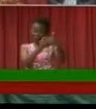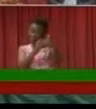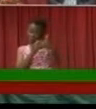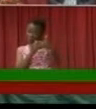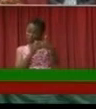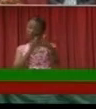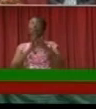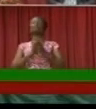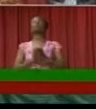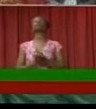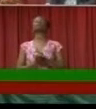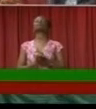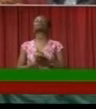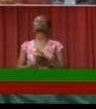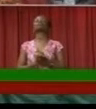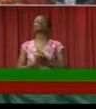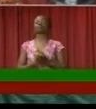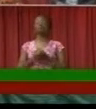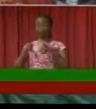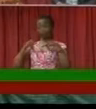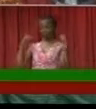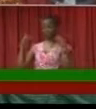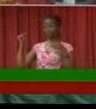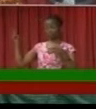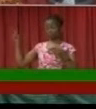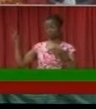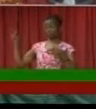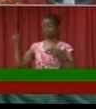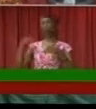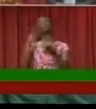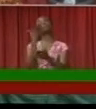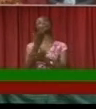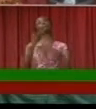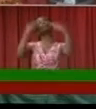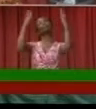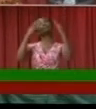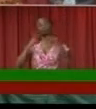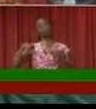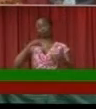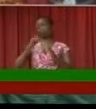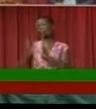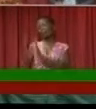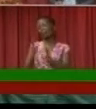l'enfant. Et je prenais le temps pour demander à Dieu comment nous allons nous préparer.